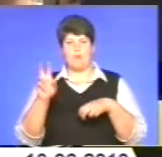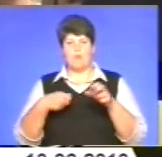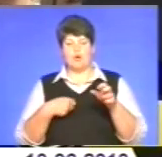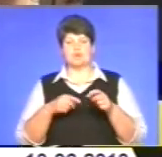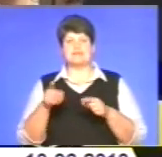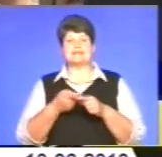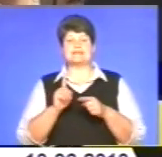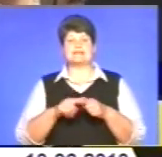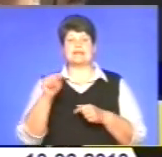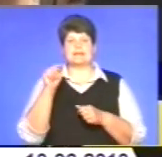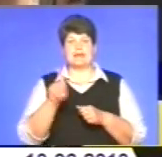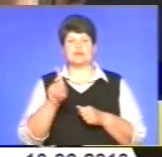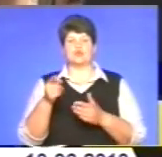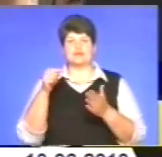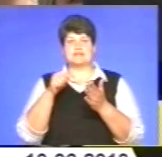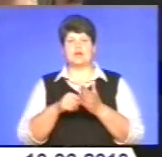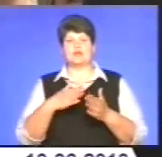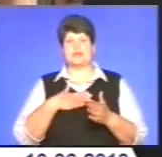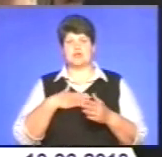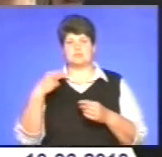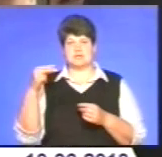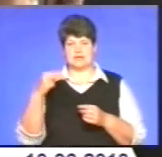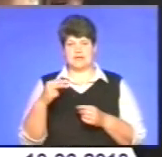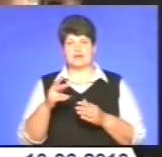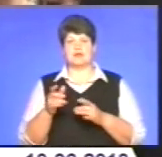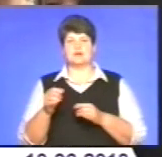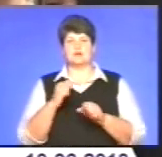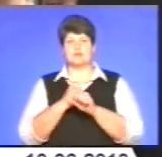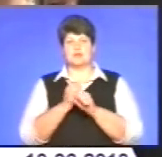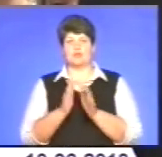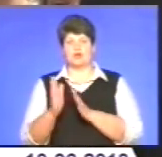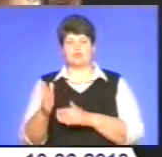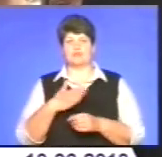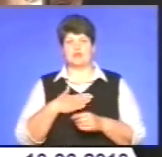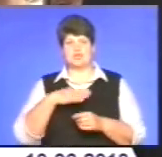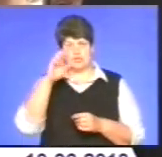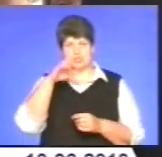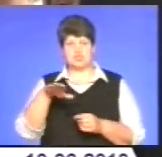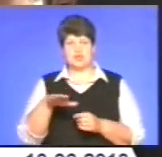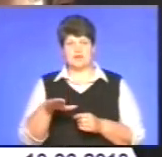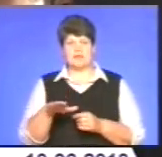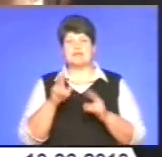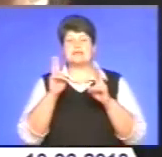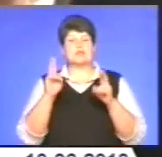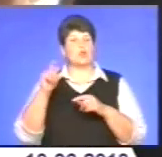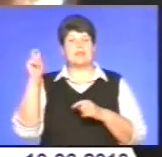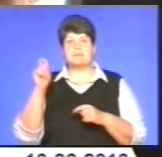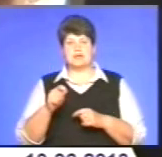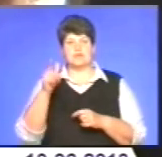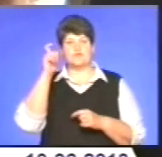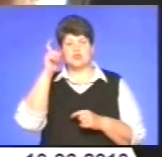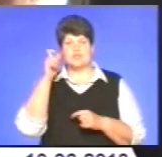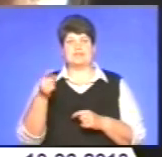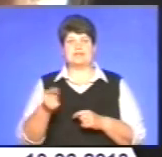те, на що націлює наш президент – навести порядок в державі. Тому що, зрозумійте, ніхто не приїде в Чортків, в